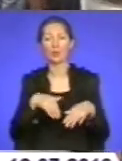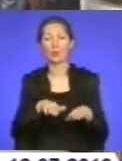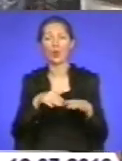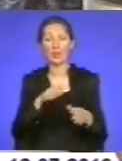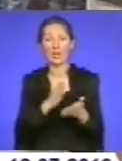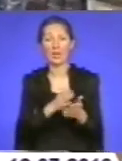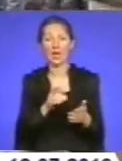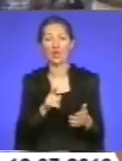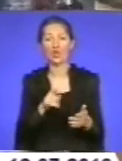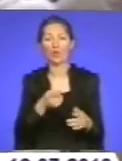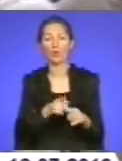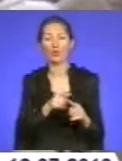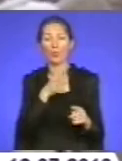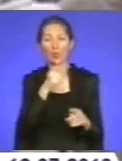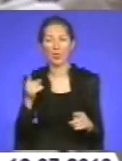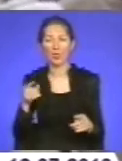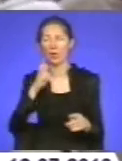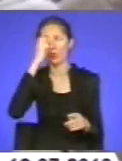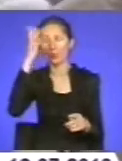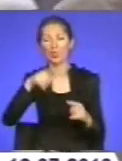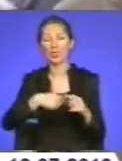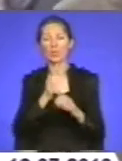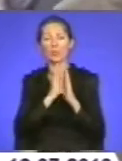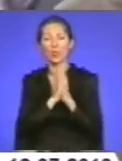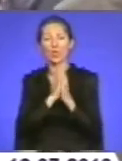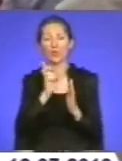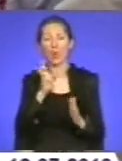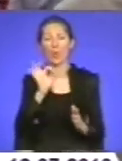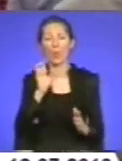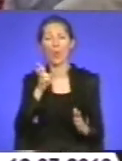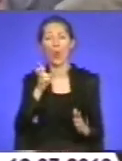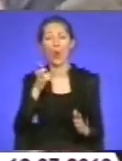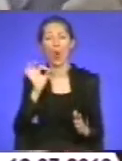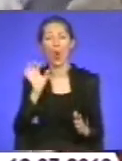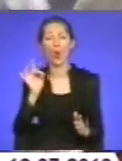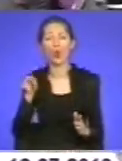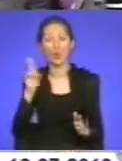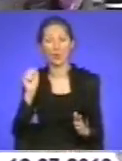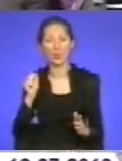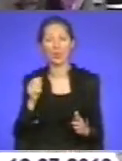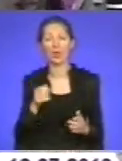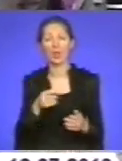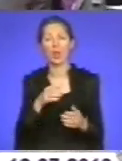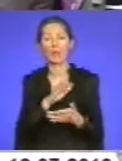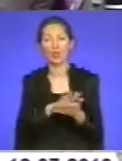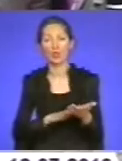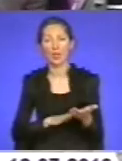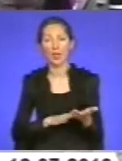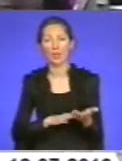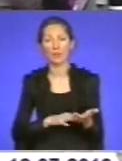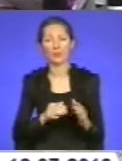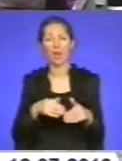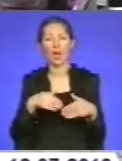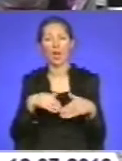що в цьому часі Господь через молитву Богородиці за людей і за народ, який прийшов до неї, найперше прощає. Бо проща – це